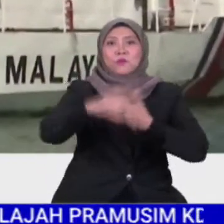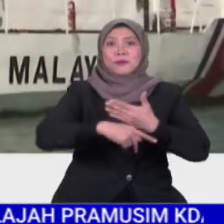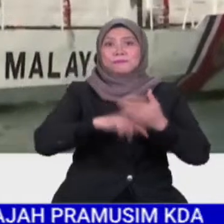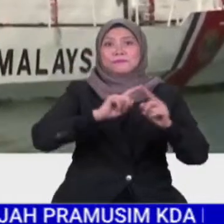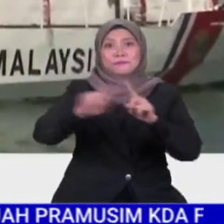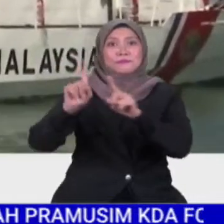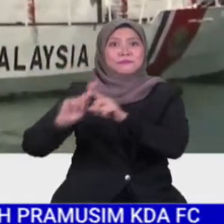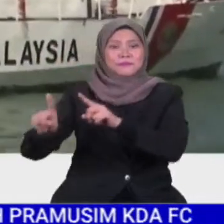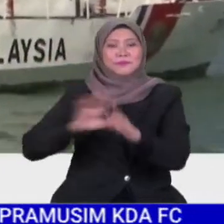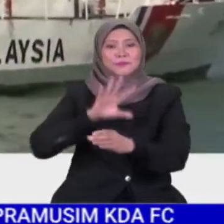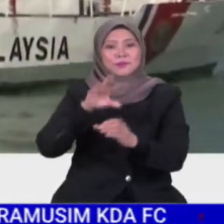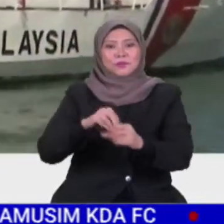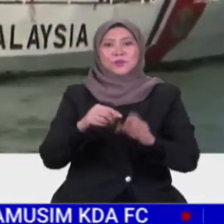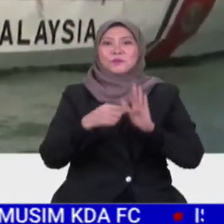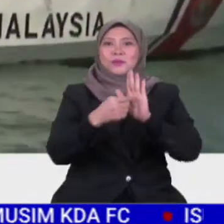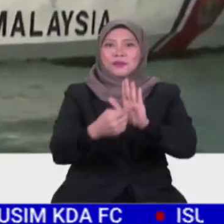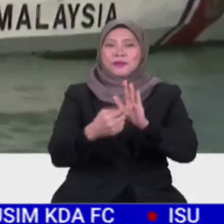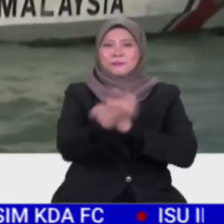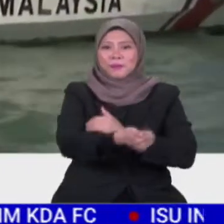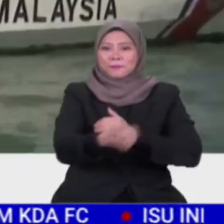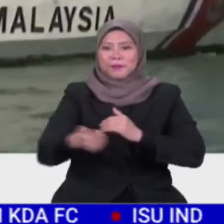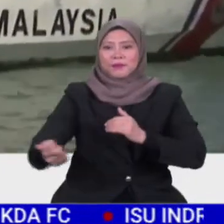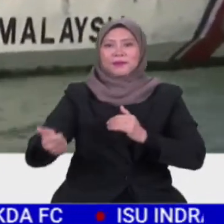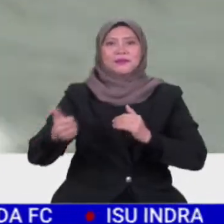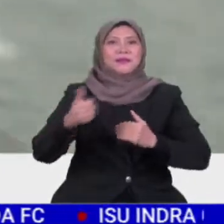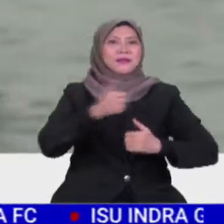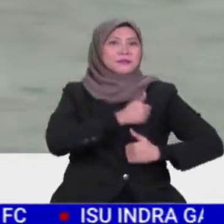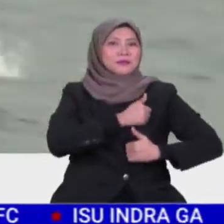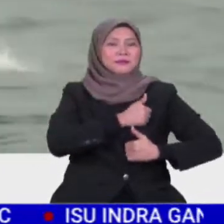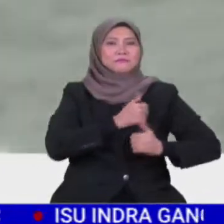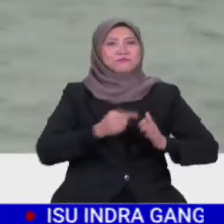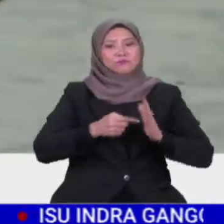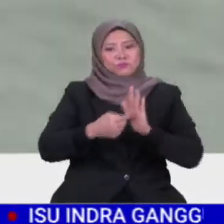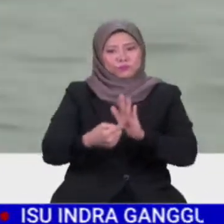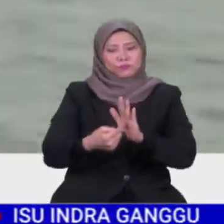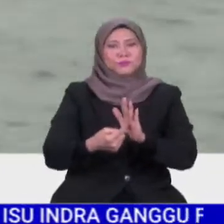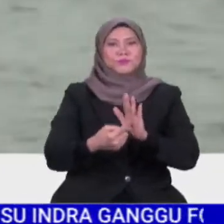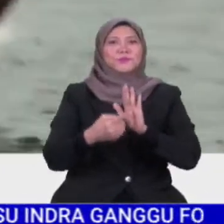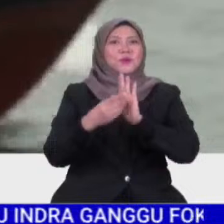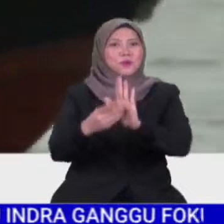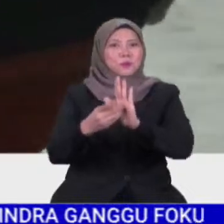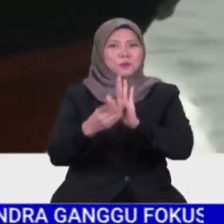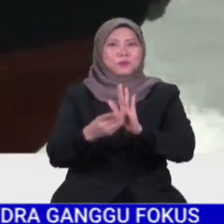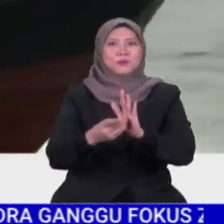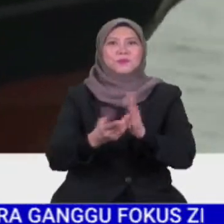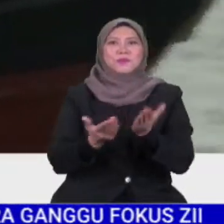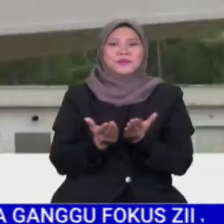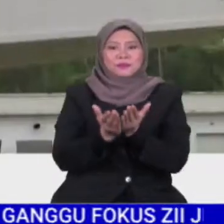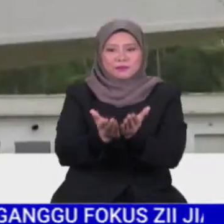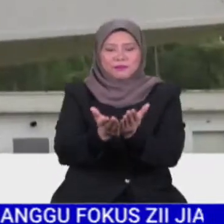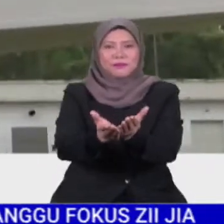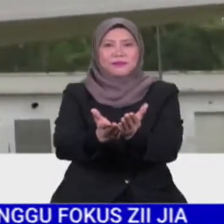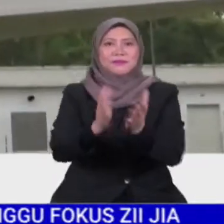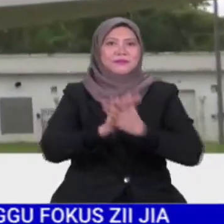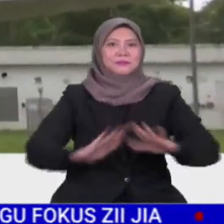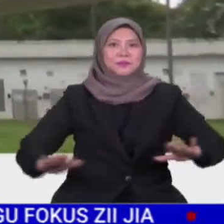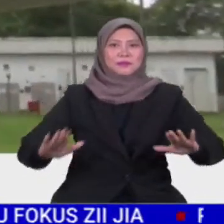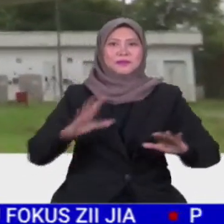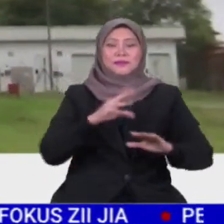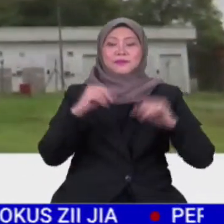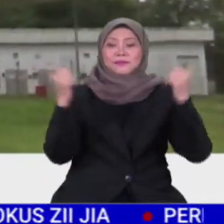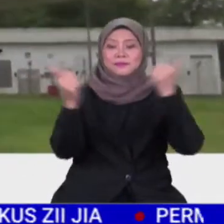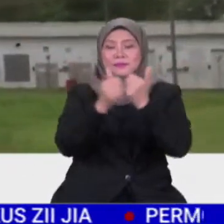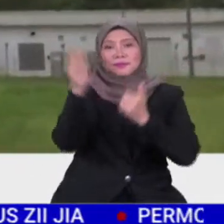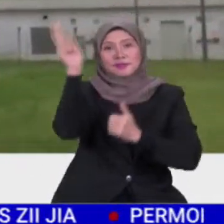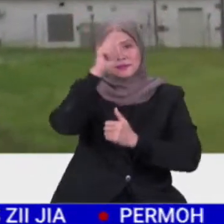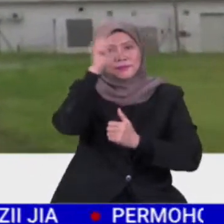diadakan, termasuklah persembahan aset-aset APMM, pertunjukan demonstrasi pasukan khas dan penyelamat, pameran agensi